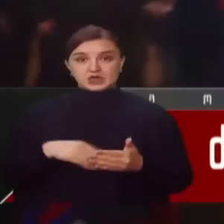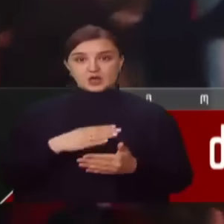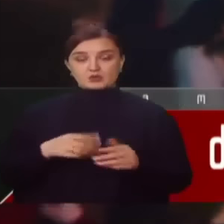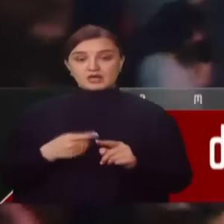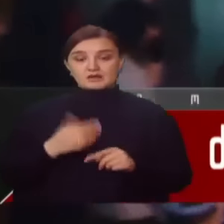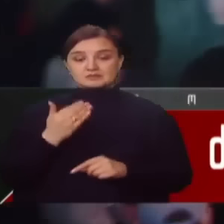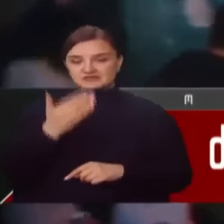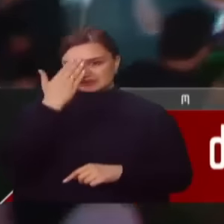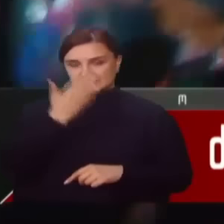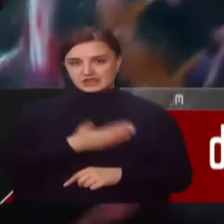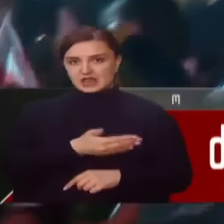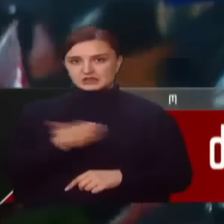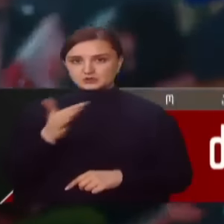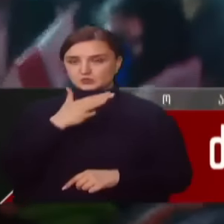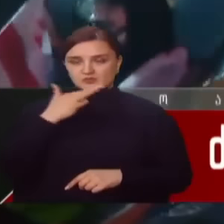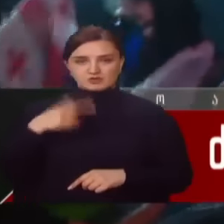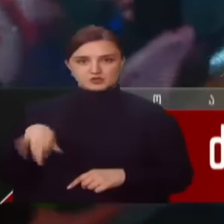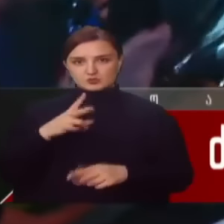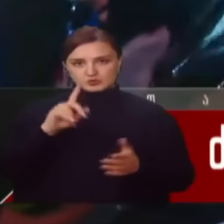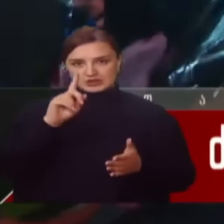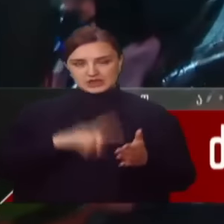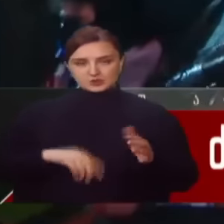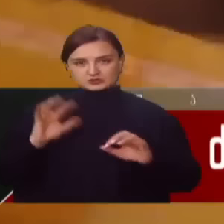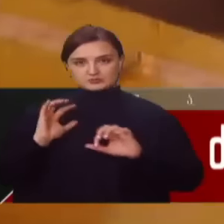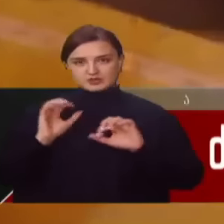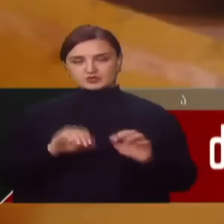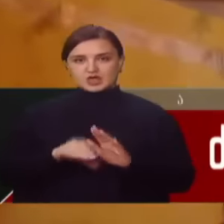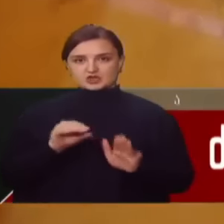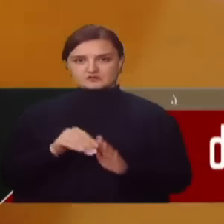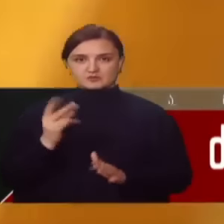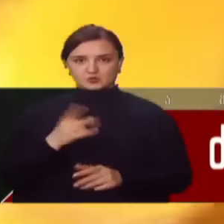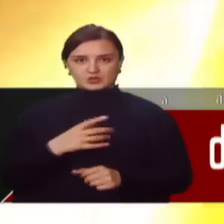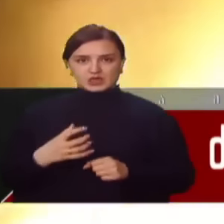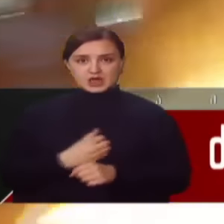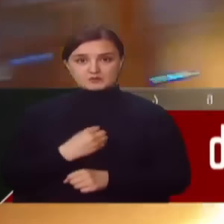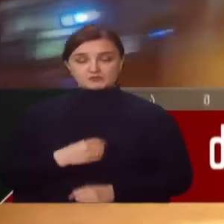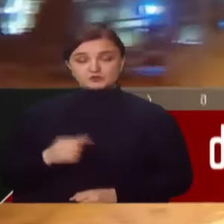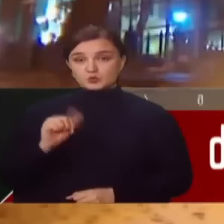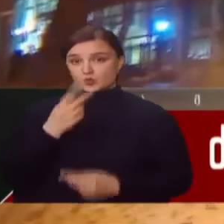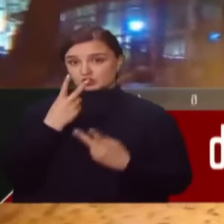ამისთვის ამომრჩევლის უმრავლესობა უნდა გენდოს მხარი დაგიჭიროს და არჩევნებში გაიმარჯო. თუმცა როგორც